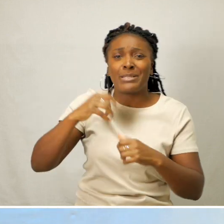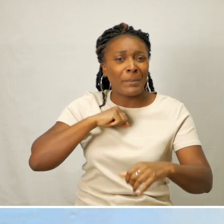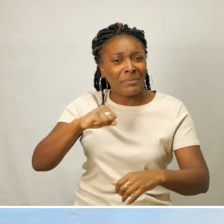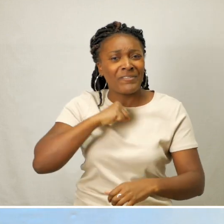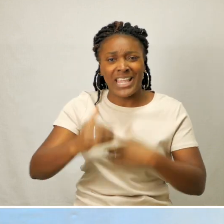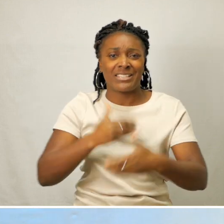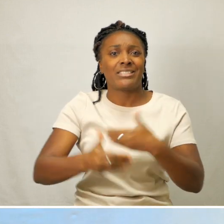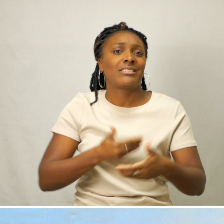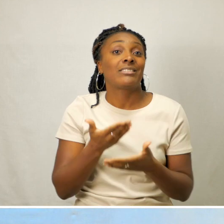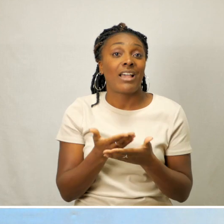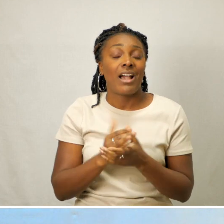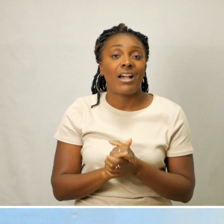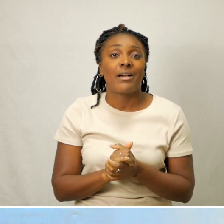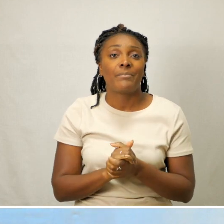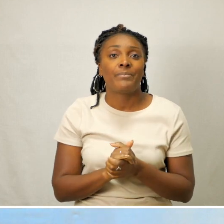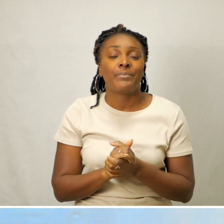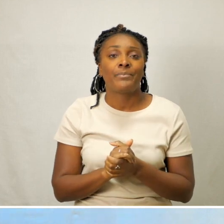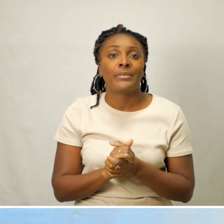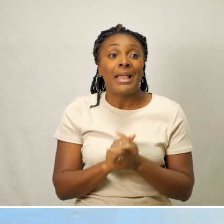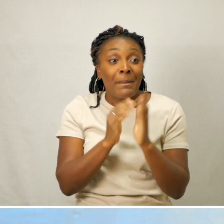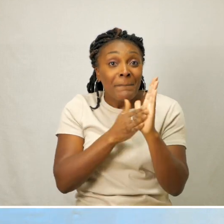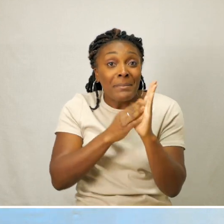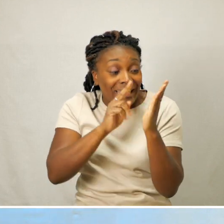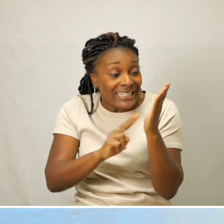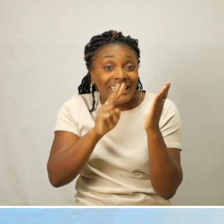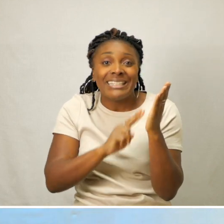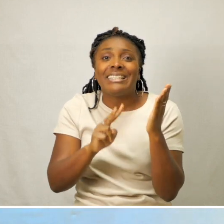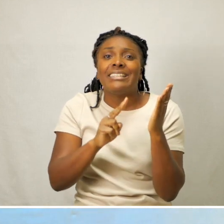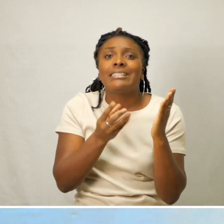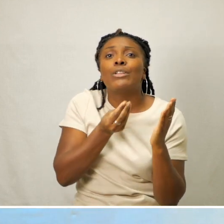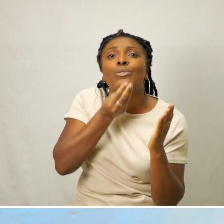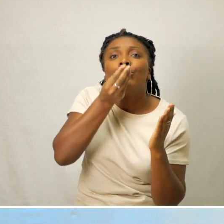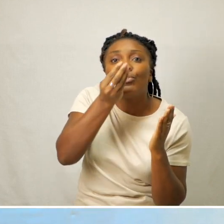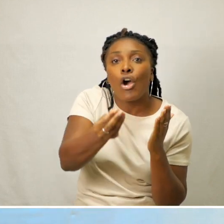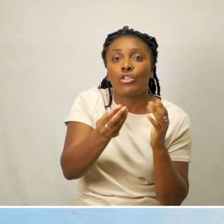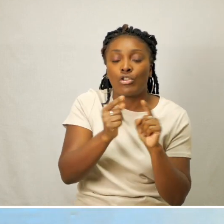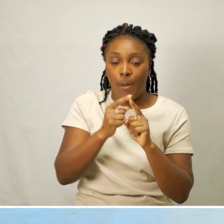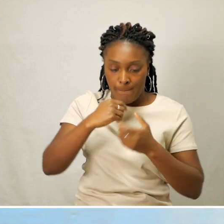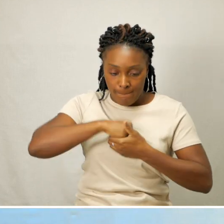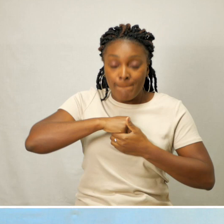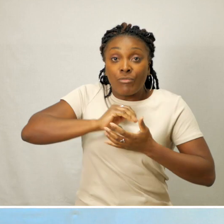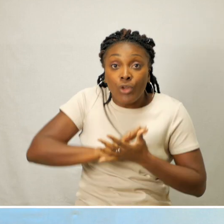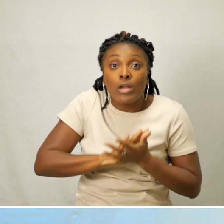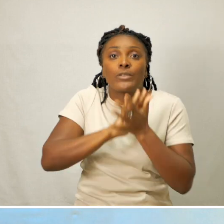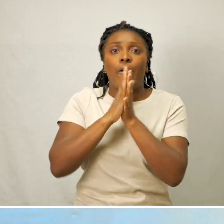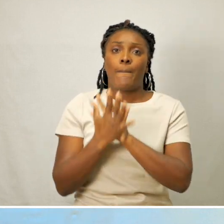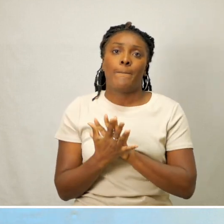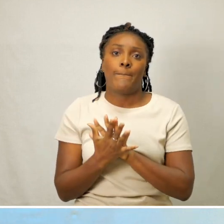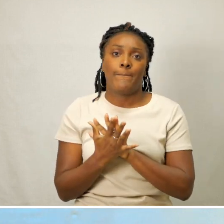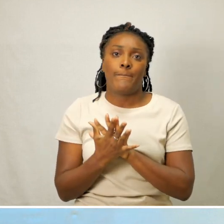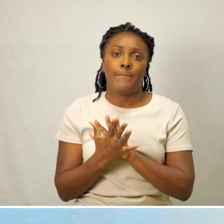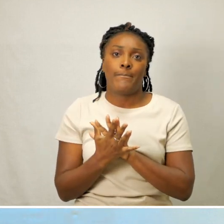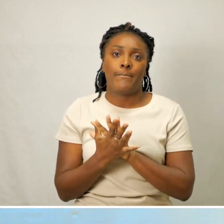efficace. Méditer la parole de Dieu permet en fait qu'on soit aussi dans un temps de transformation avec Dieu. La